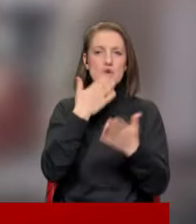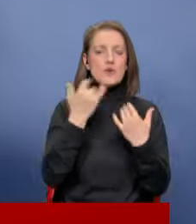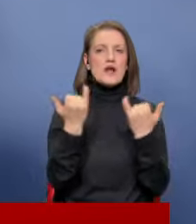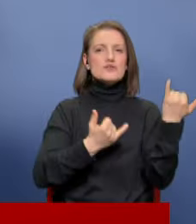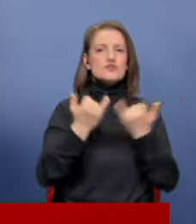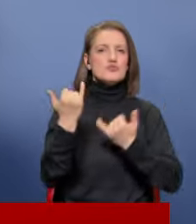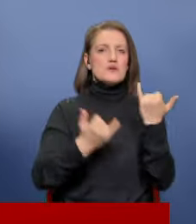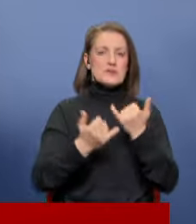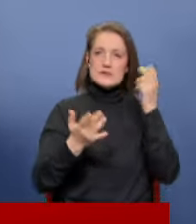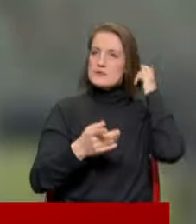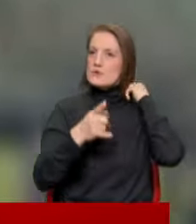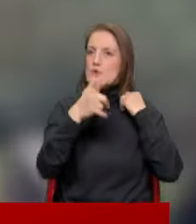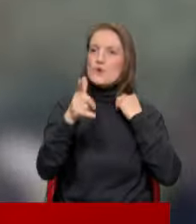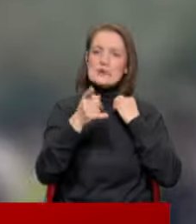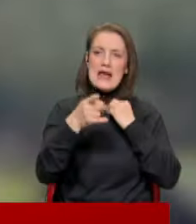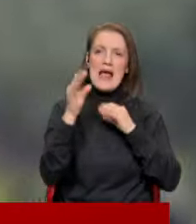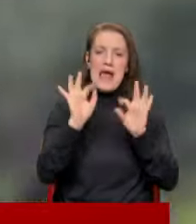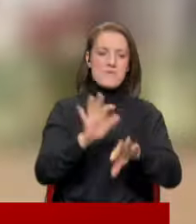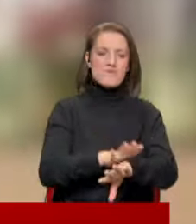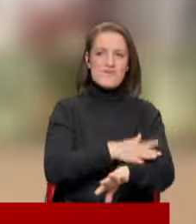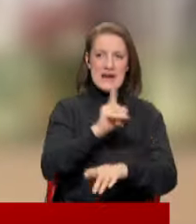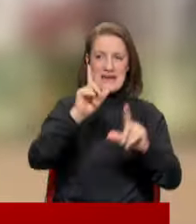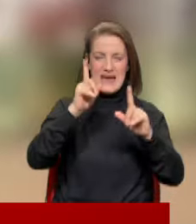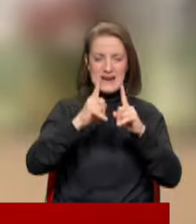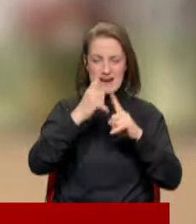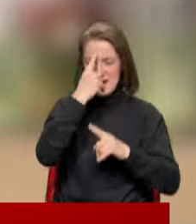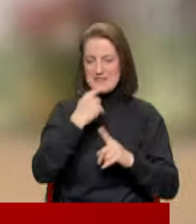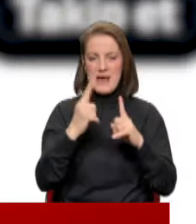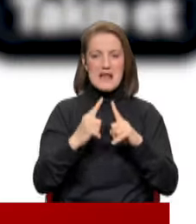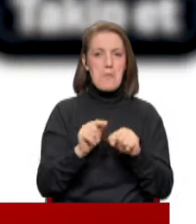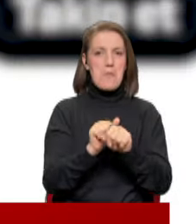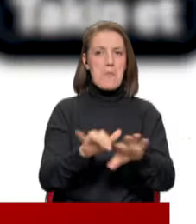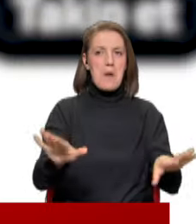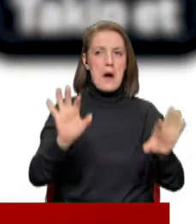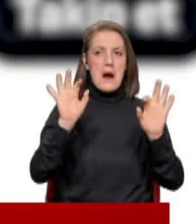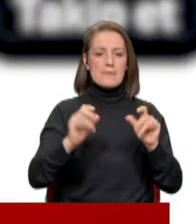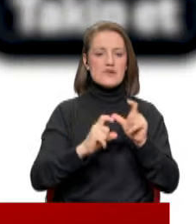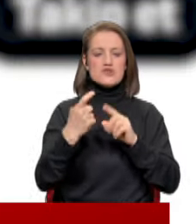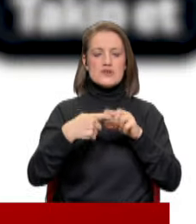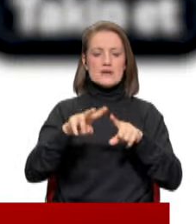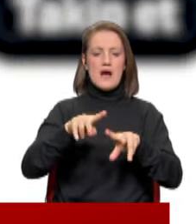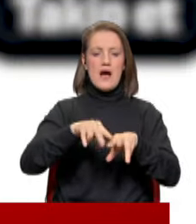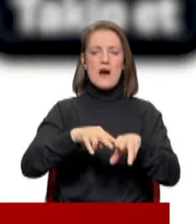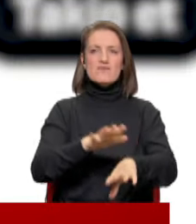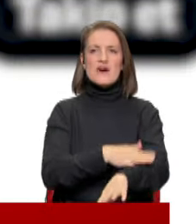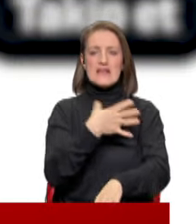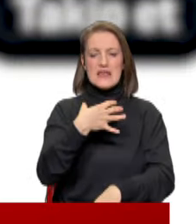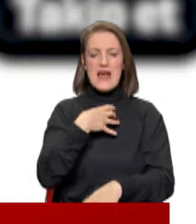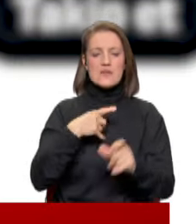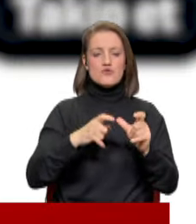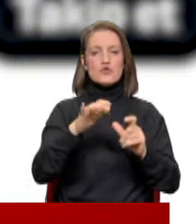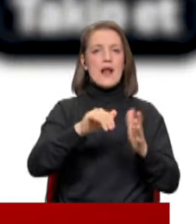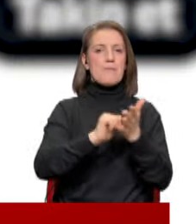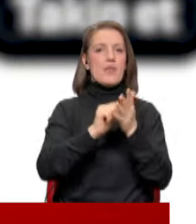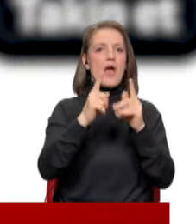bir adım öteye taşıyacak görüntüler hem valiliğin resmi hesabından paylaşıldı hem de Şırnak valisi Cevzet Atay kendi sosyal